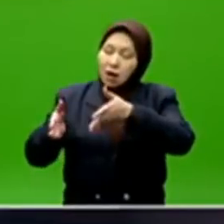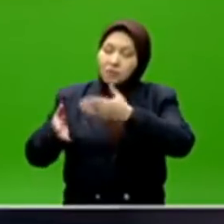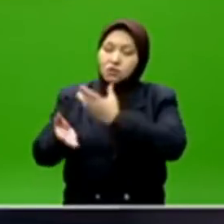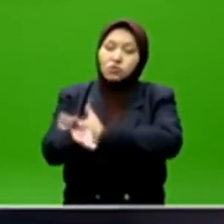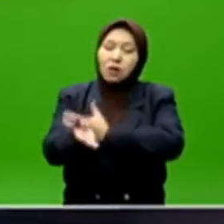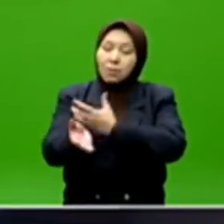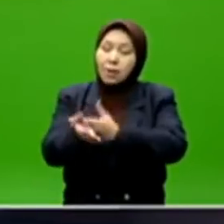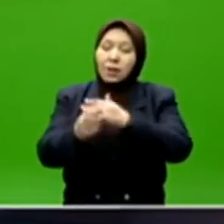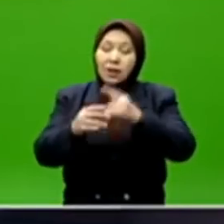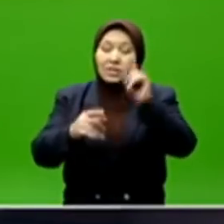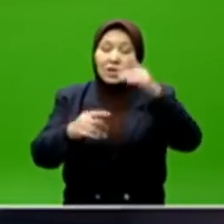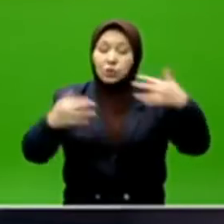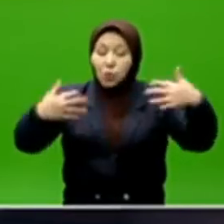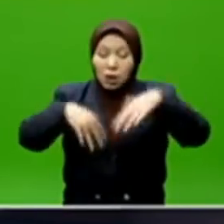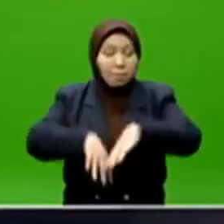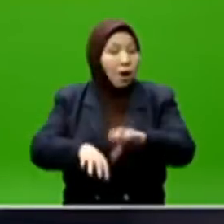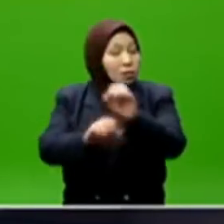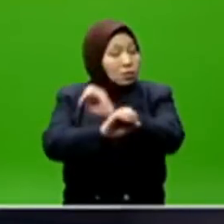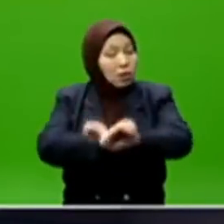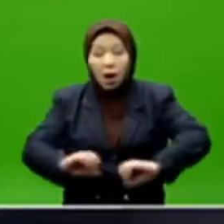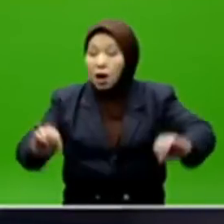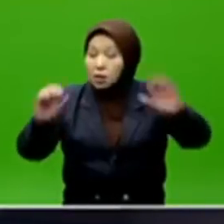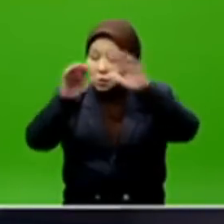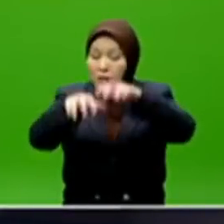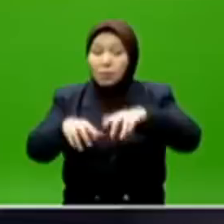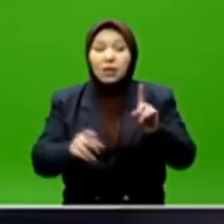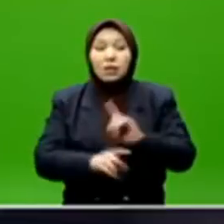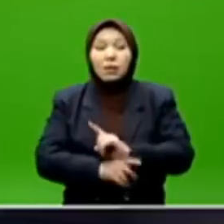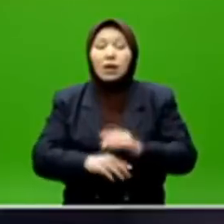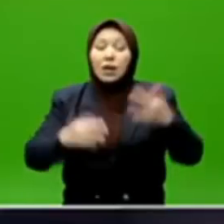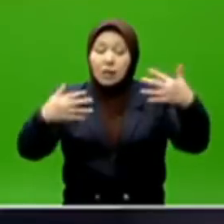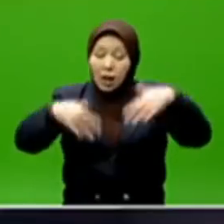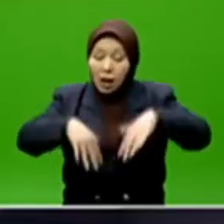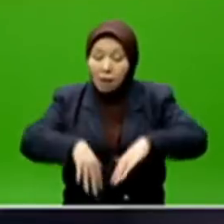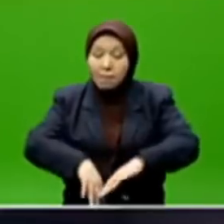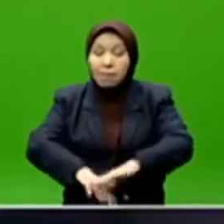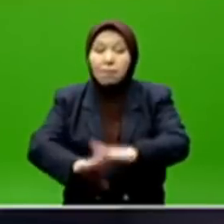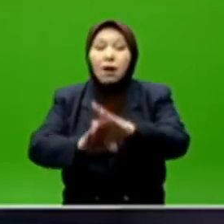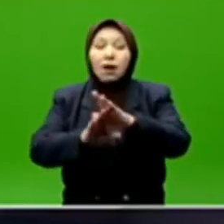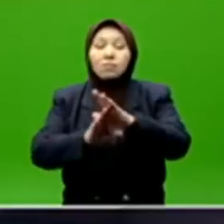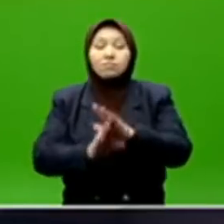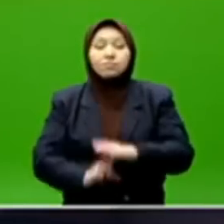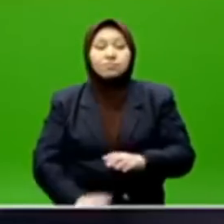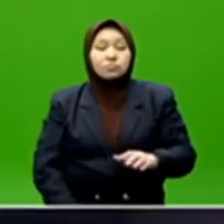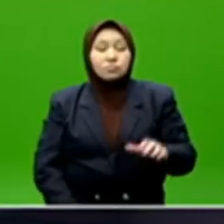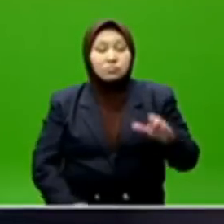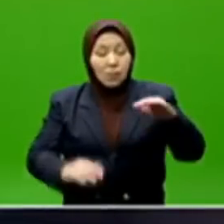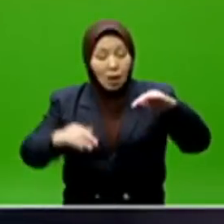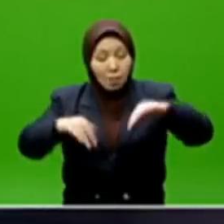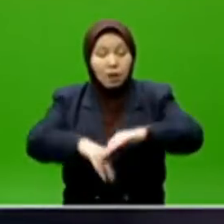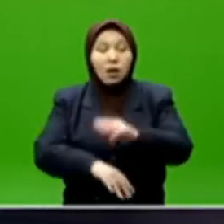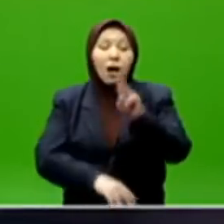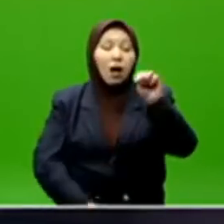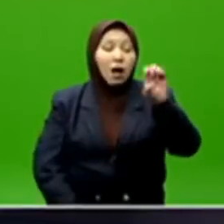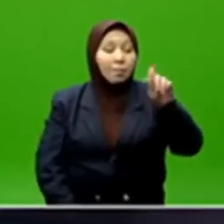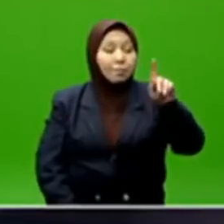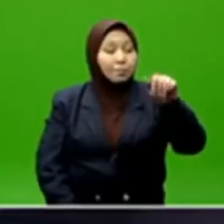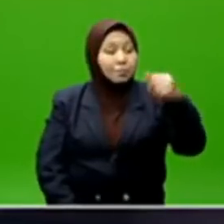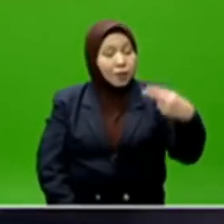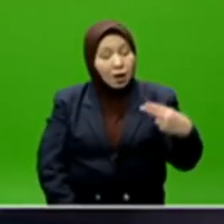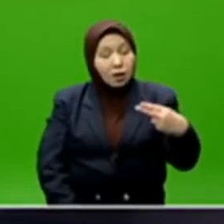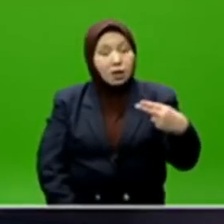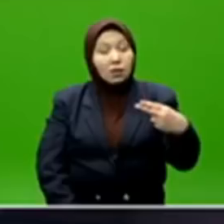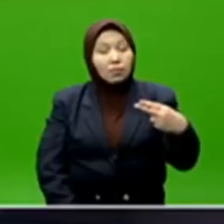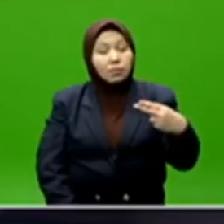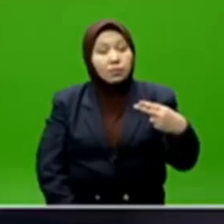pada satu lembah yang tidak ada tanaman. Di mana itu? Di lembah Al-Qura di Makkatul Mukarramah, inda